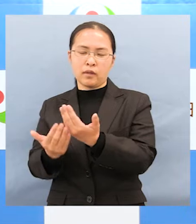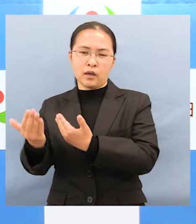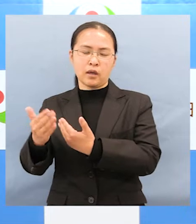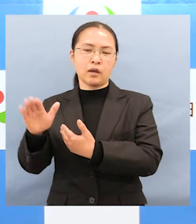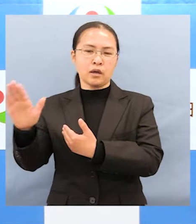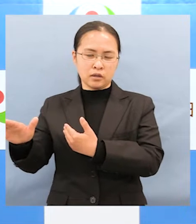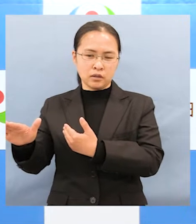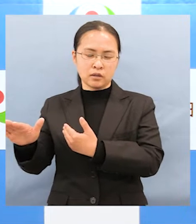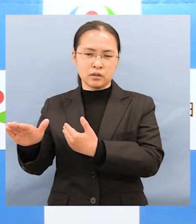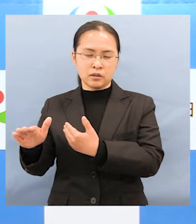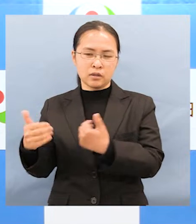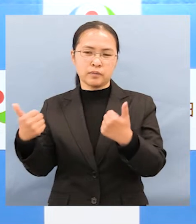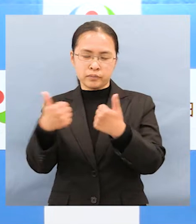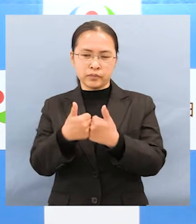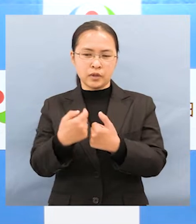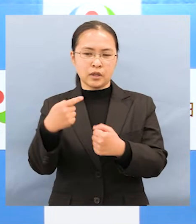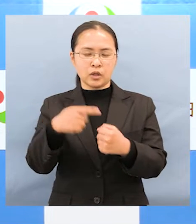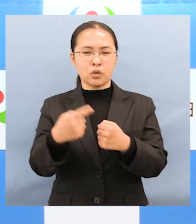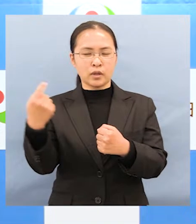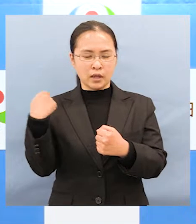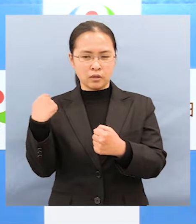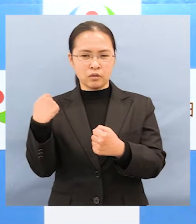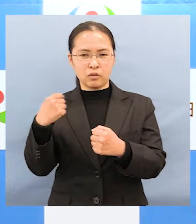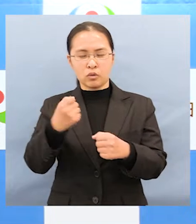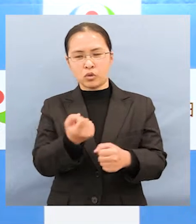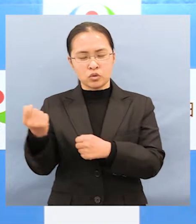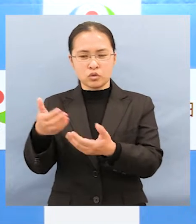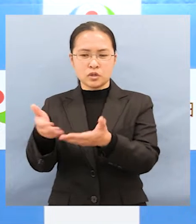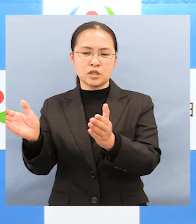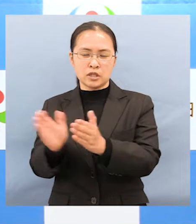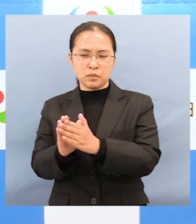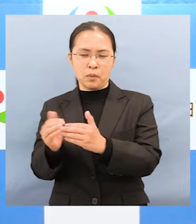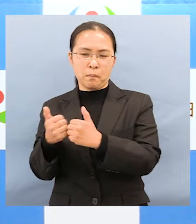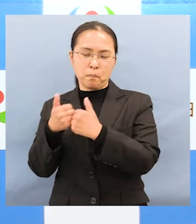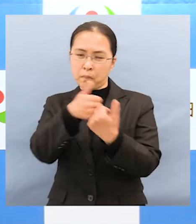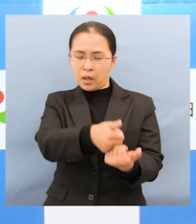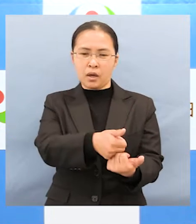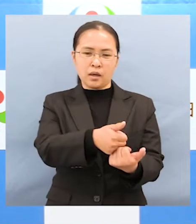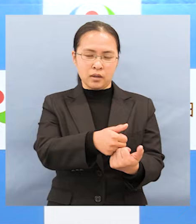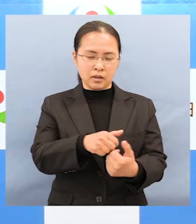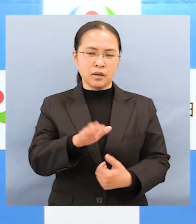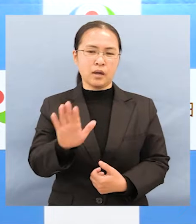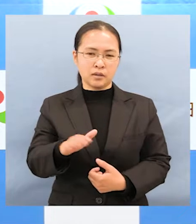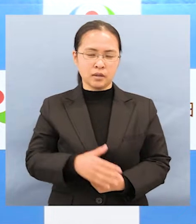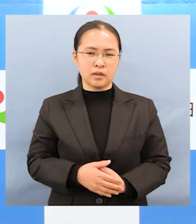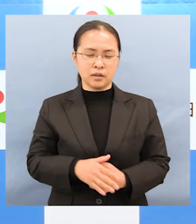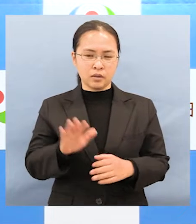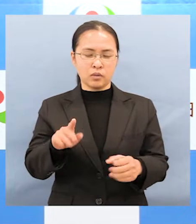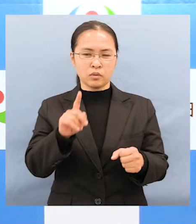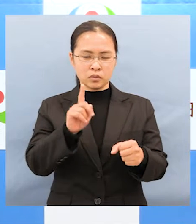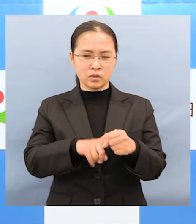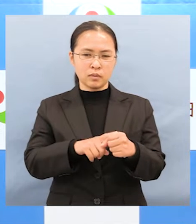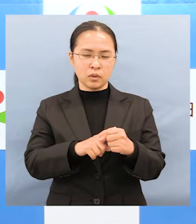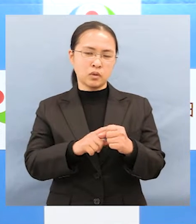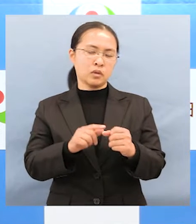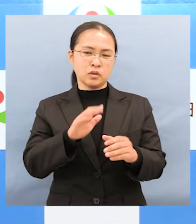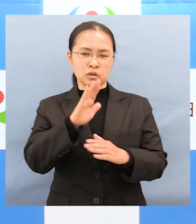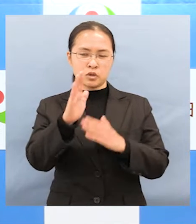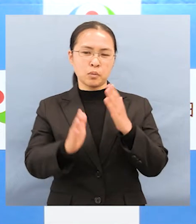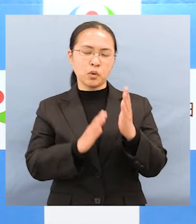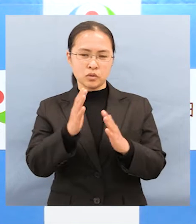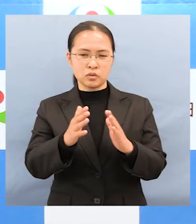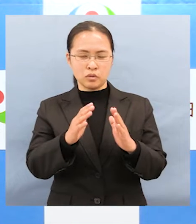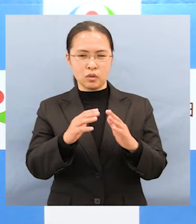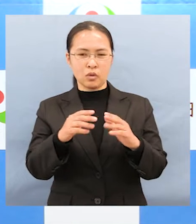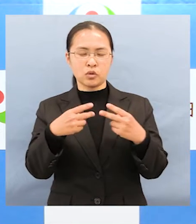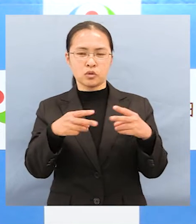けれども、そこで昨年の優勝チームを PK で破るということもありましたので、年明けもまたスポーツの話題で岩田市